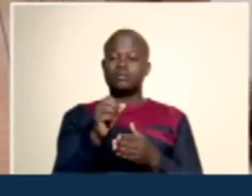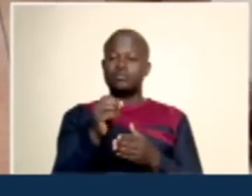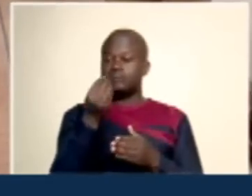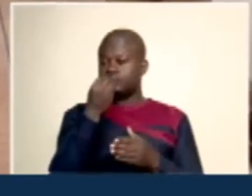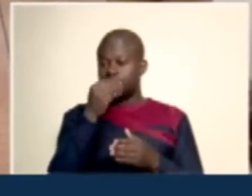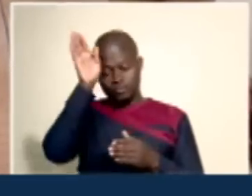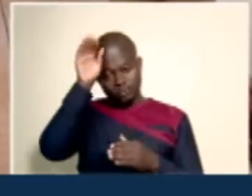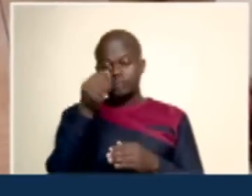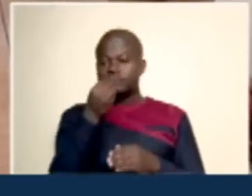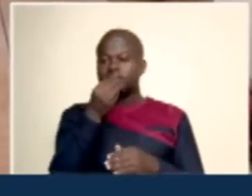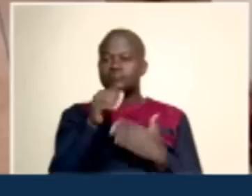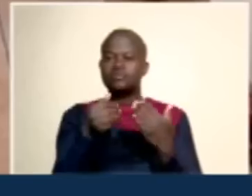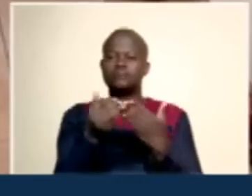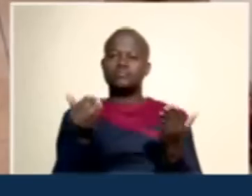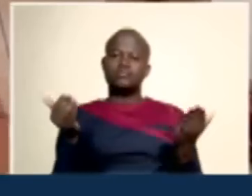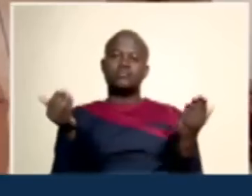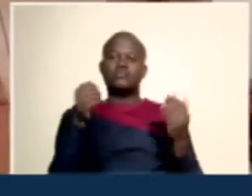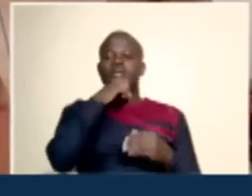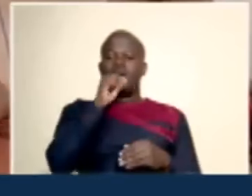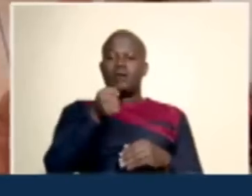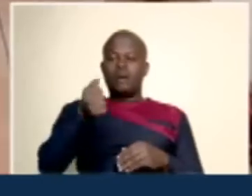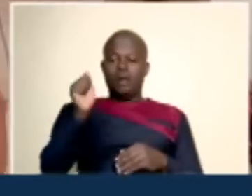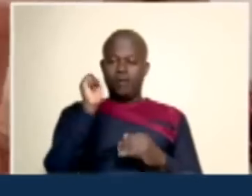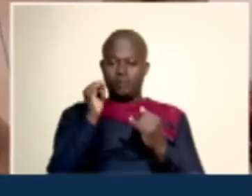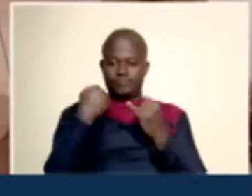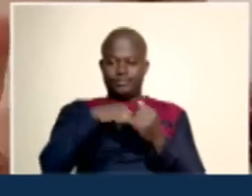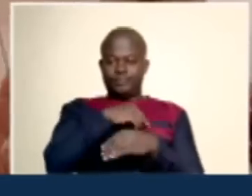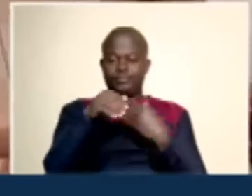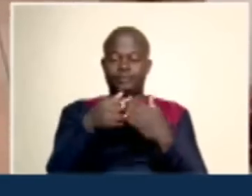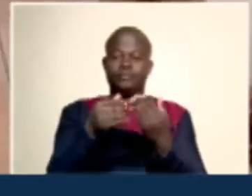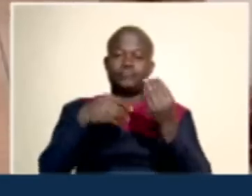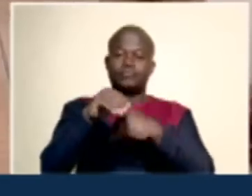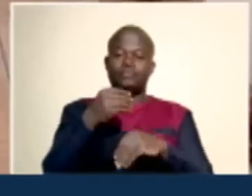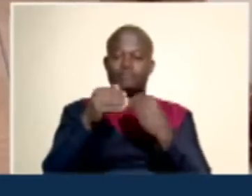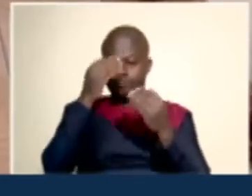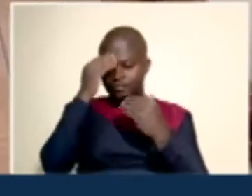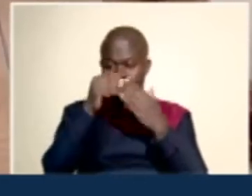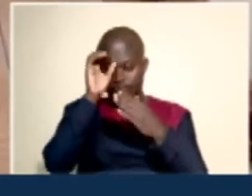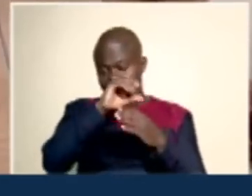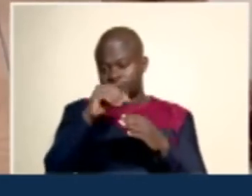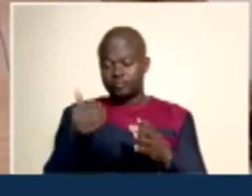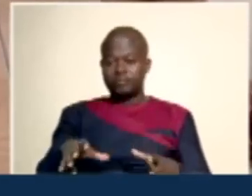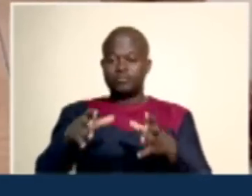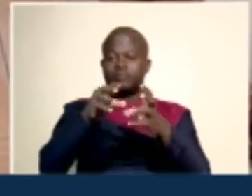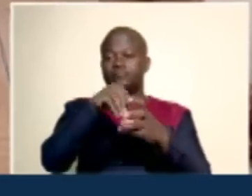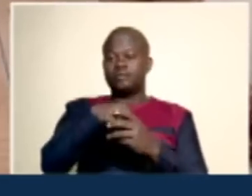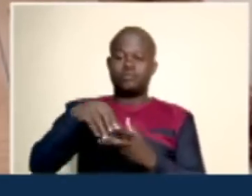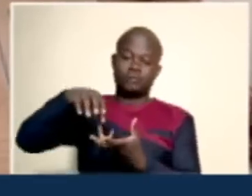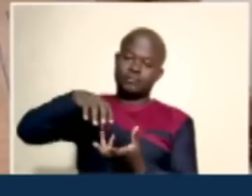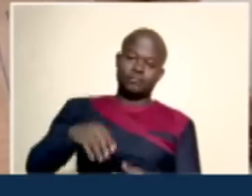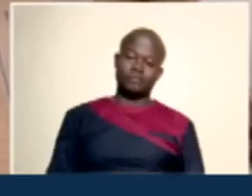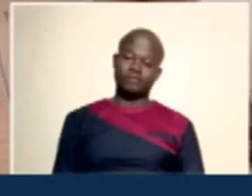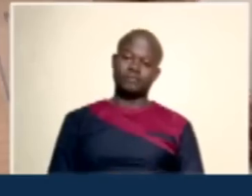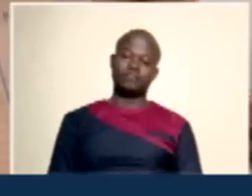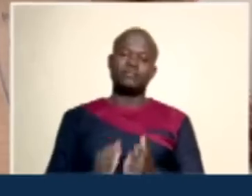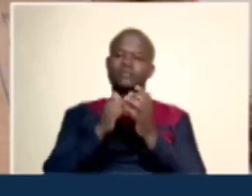imbeba zagiyemo ibigori byarameze umusaza n'uwimuyunzwe nitwe twamuteruje ibyo bigori kugira ngo dushake undi mufuka twongere tubividuriremo